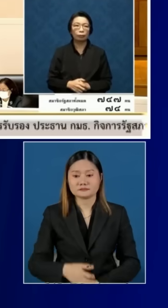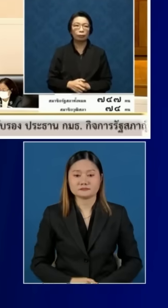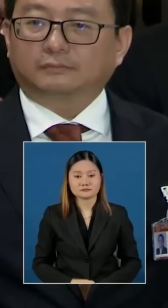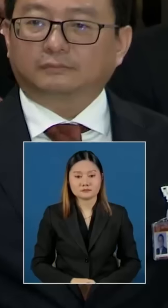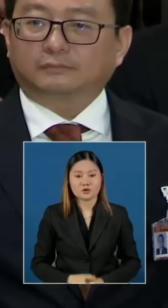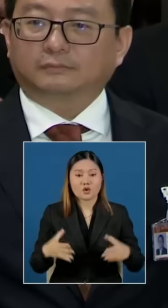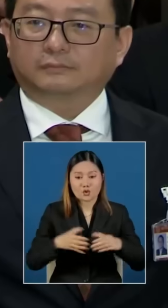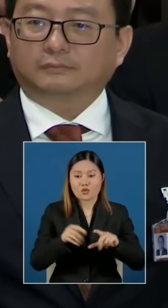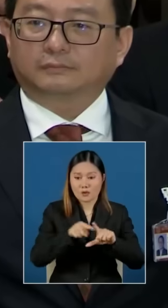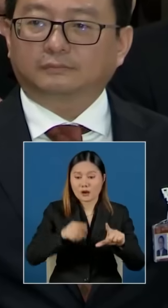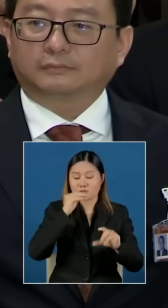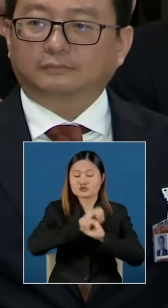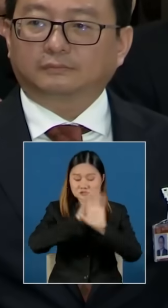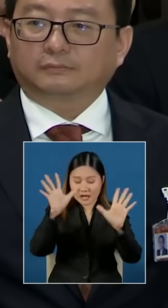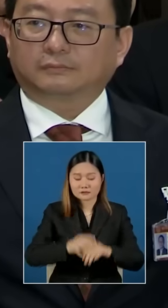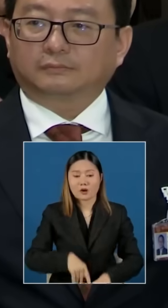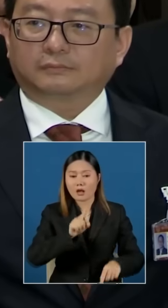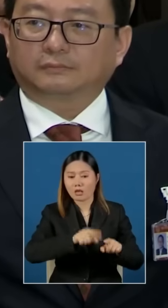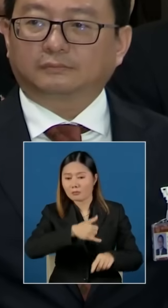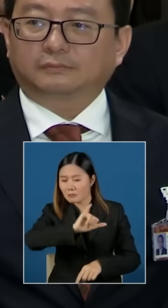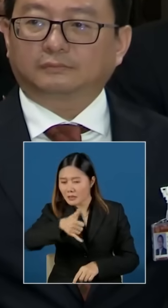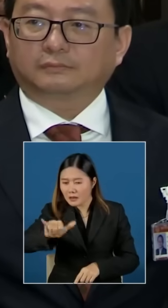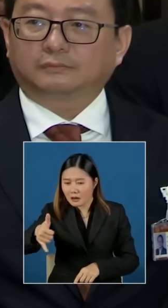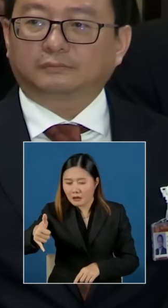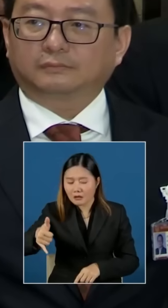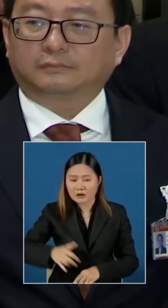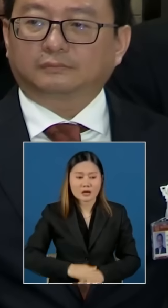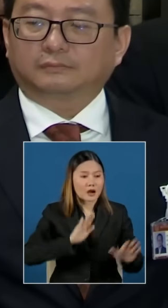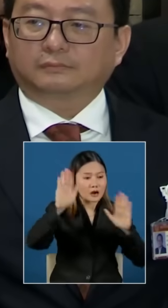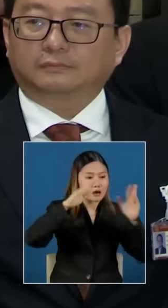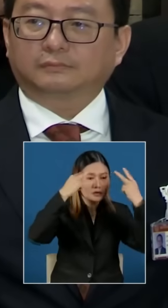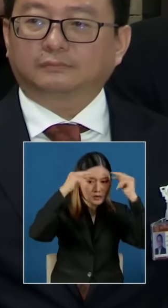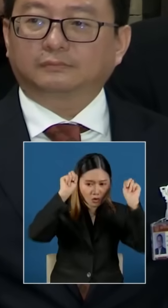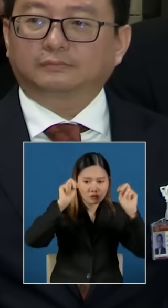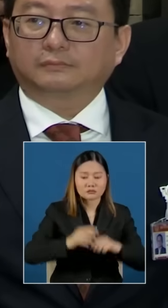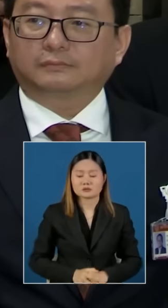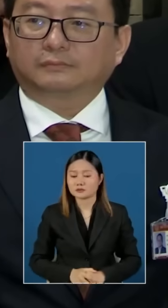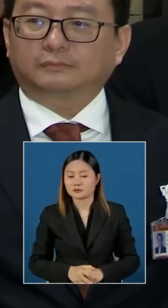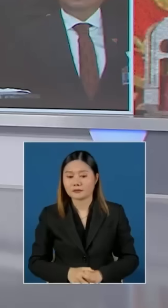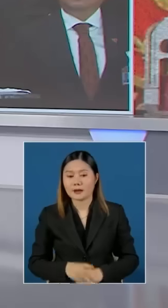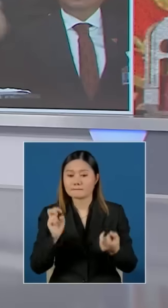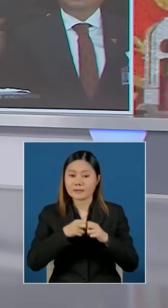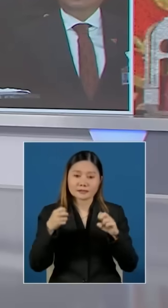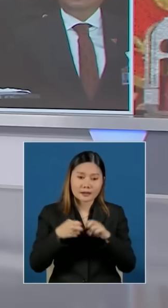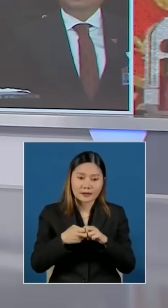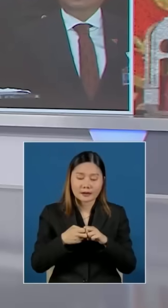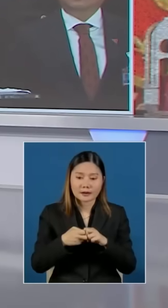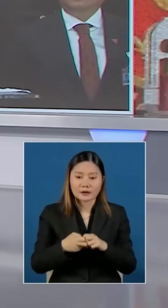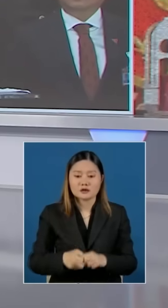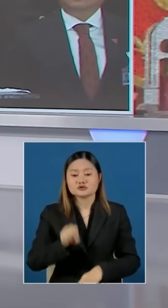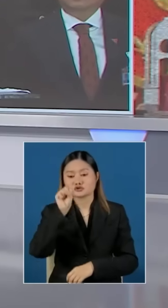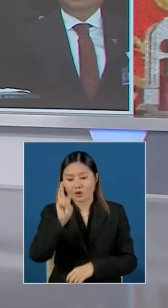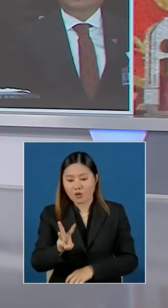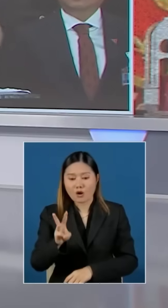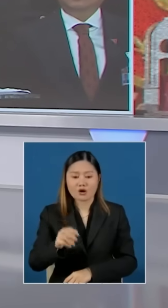รรคก้าวไกลพูดชัดนะความไม่แน่นอนตรงนี้เนี่ยไม่ว่าจะเป็นการโหวตเลือกนายกรัฐมนตรีเรื่องปัญหาที่สว.เ